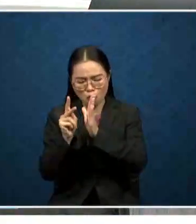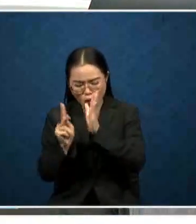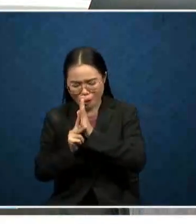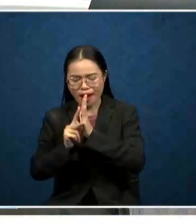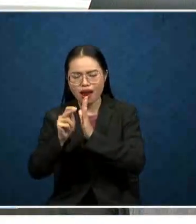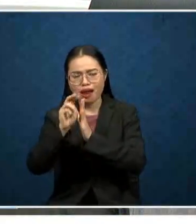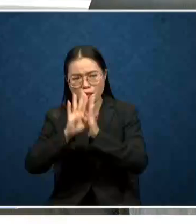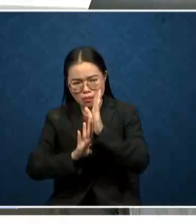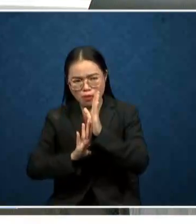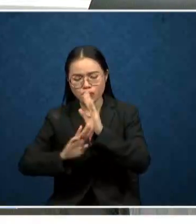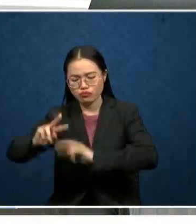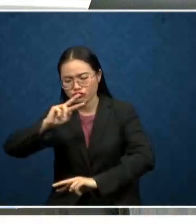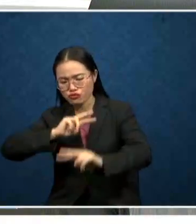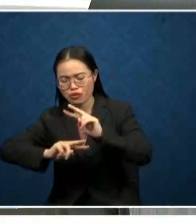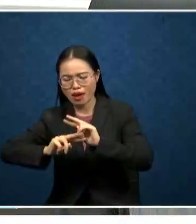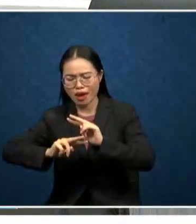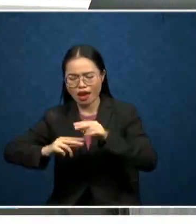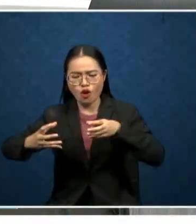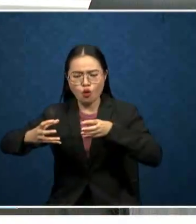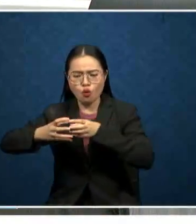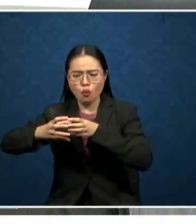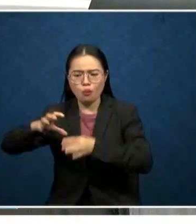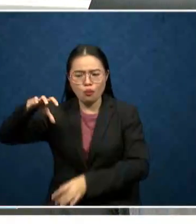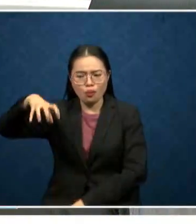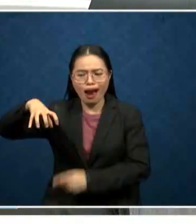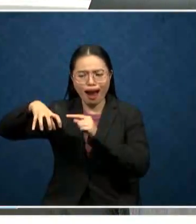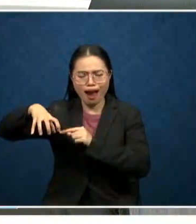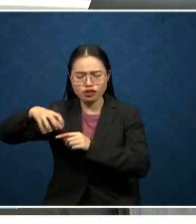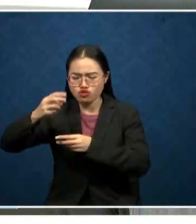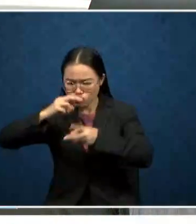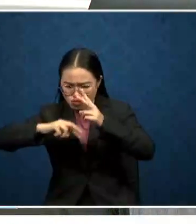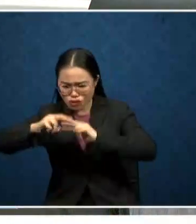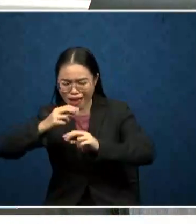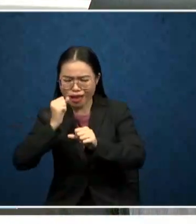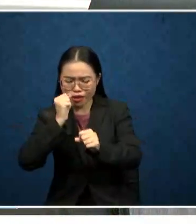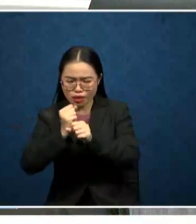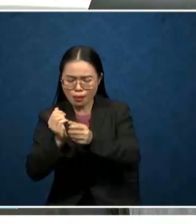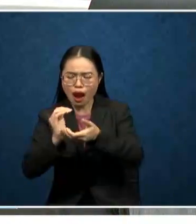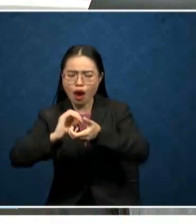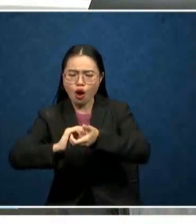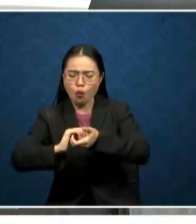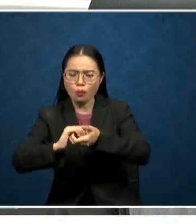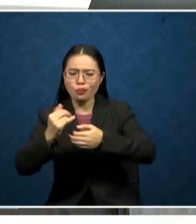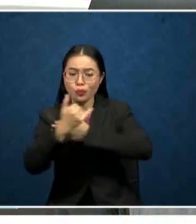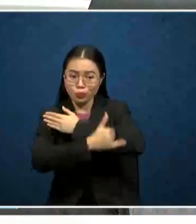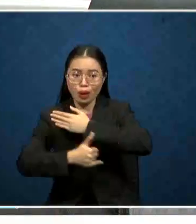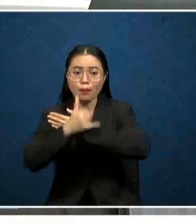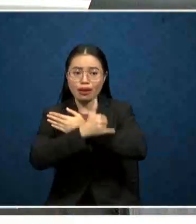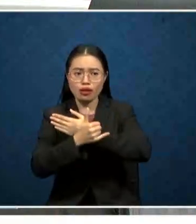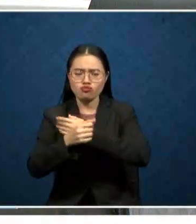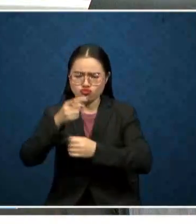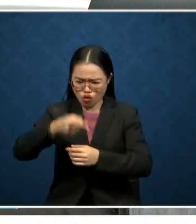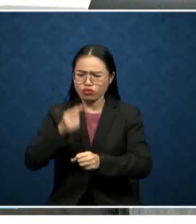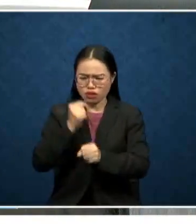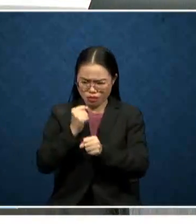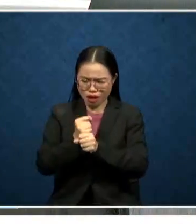ะหน่วยงานที่จะต้องดำเนินการร่วมกับต่างประเทศเป็นเคาน์เตอร์พาร์ทแล้วผมคิดว่าคงต้องจินตนา